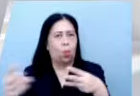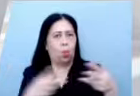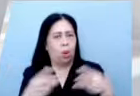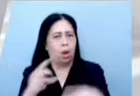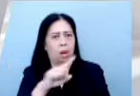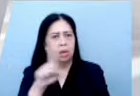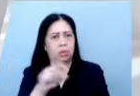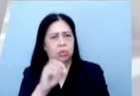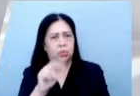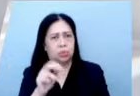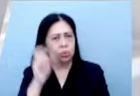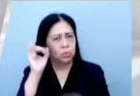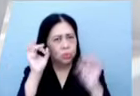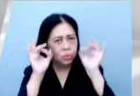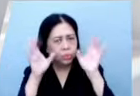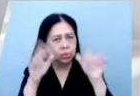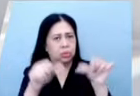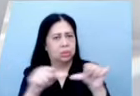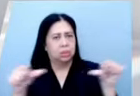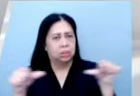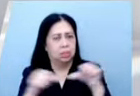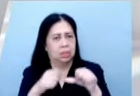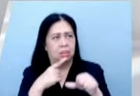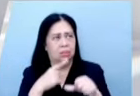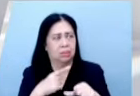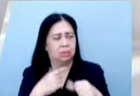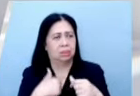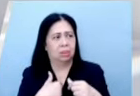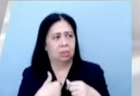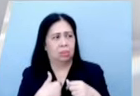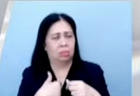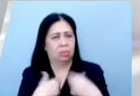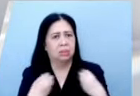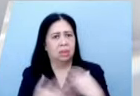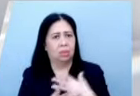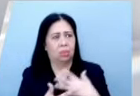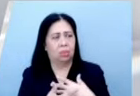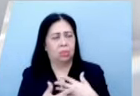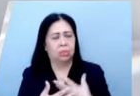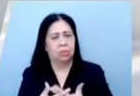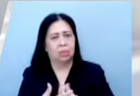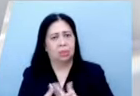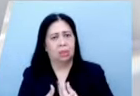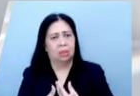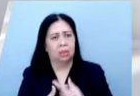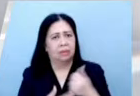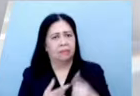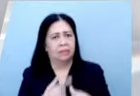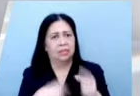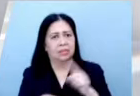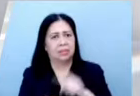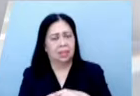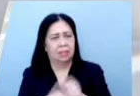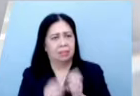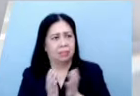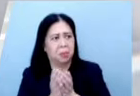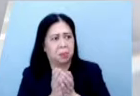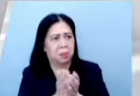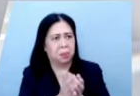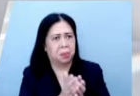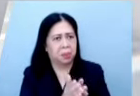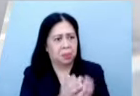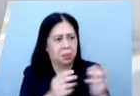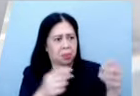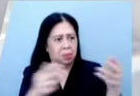po. Siyempre po, natakot, kinakabahan kasi first time niya po yung ganung ano eh. Dati